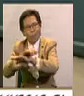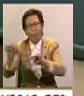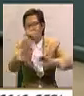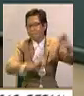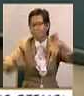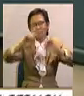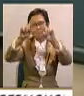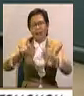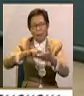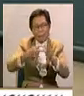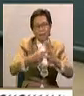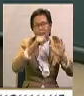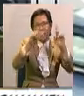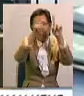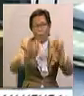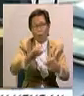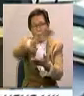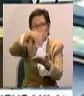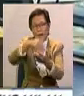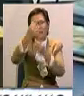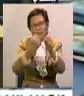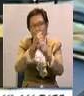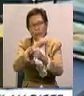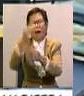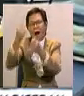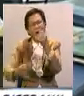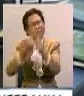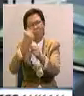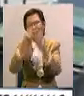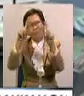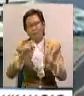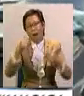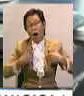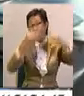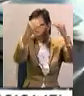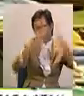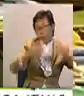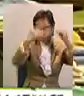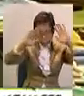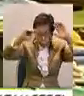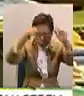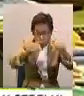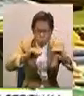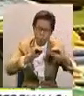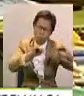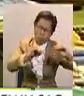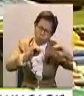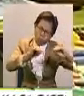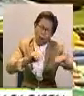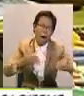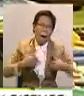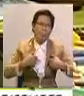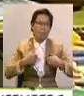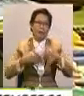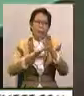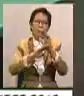peperiksaan bermaksud tiada peperiksaan pertengahan tahun dan akhir tahun. Manakala guru pula akan memberi lebih tumpuan untuk mengajar, turut dibina